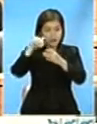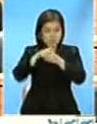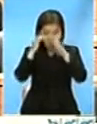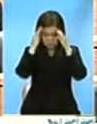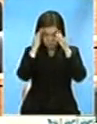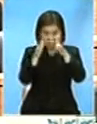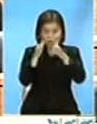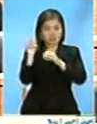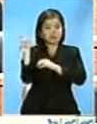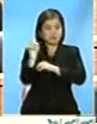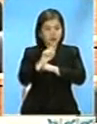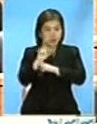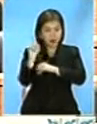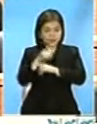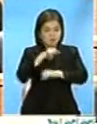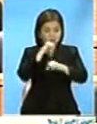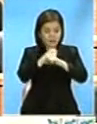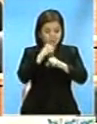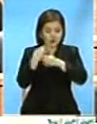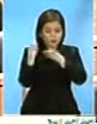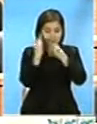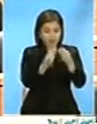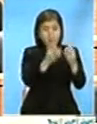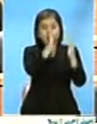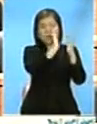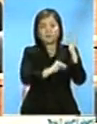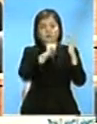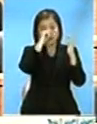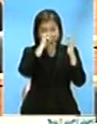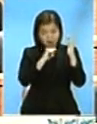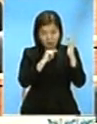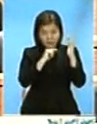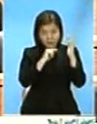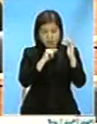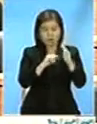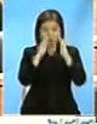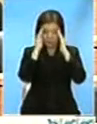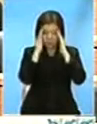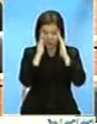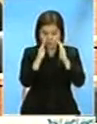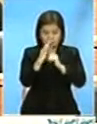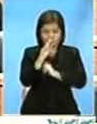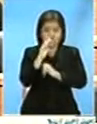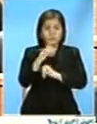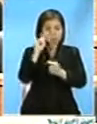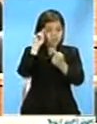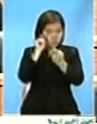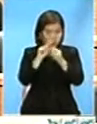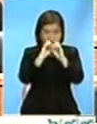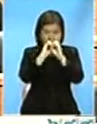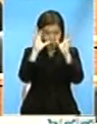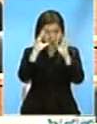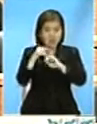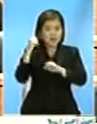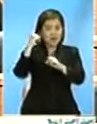ายนะครับที่จะทำงานเพื่อประเทศชาตินะครับมีความตั้งใจอันแน่วแน่เราไม่มีอำนาจอื่น